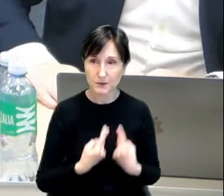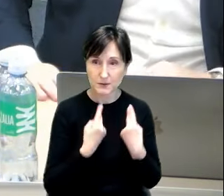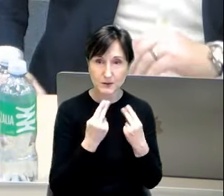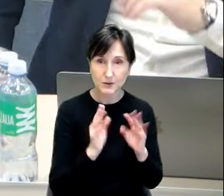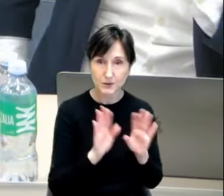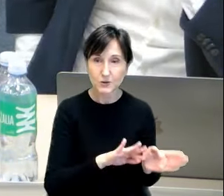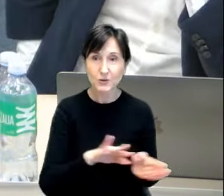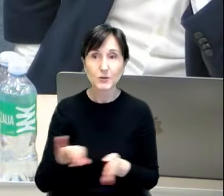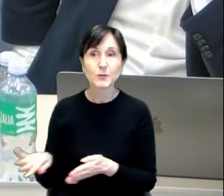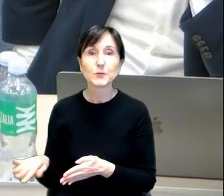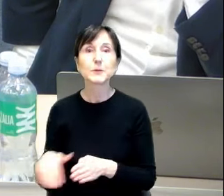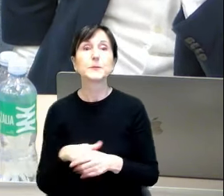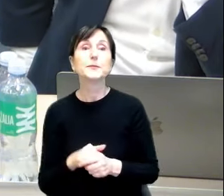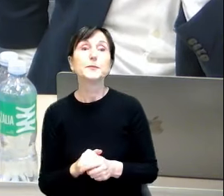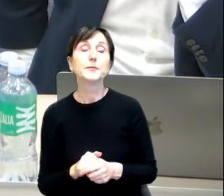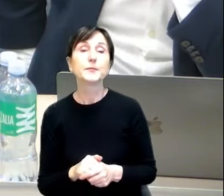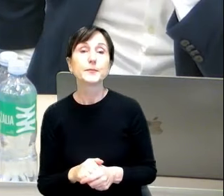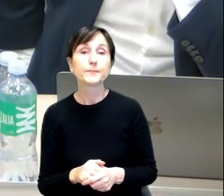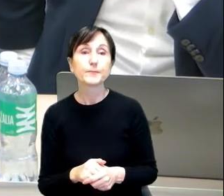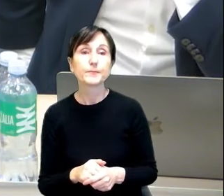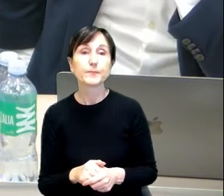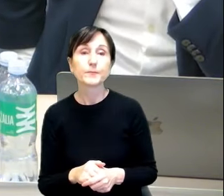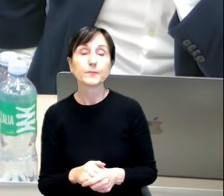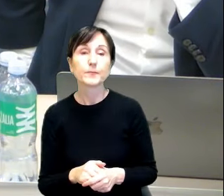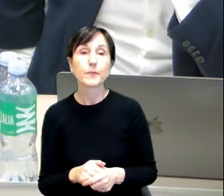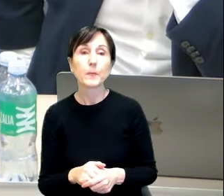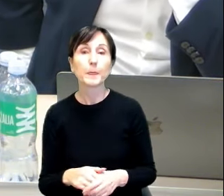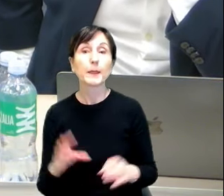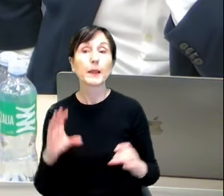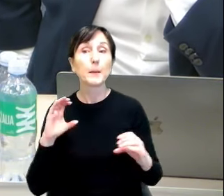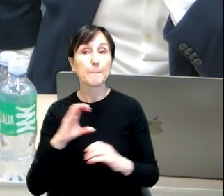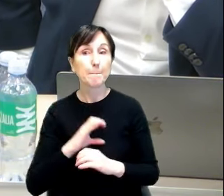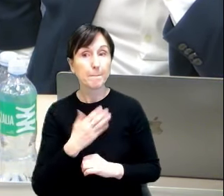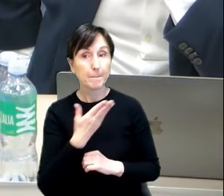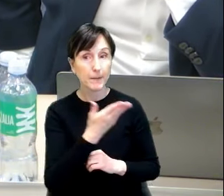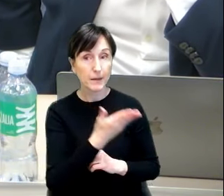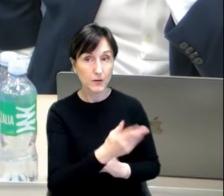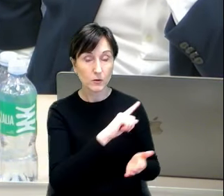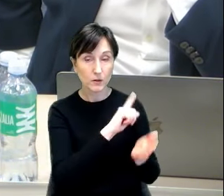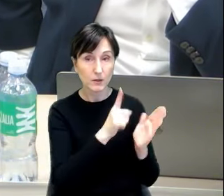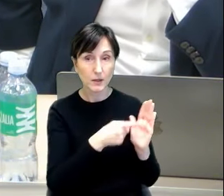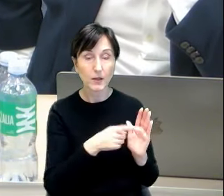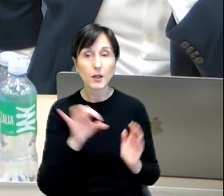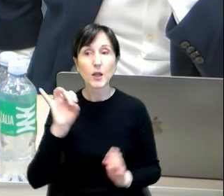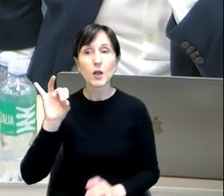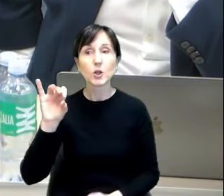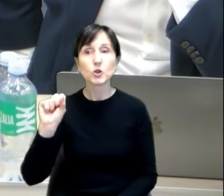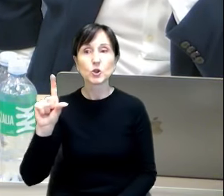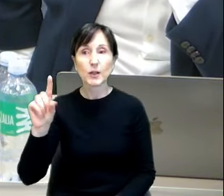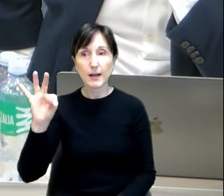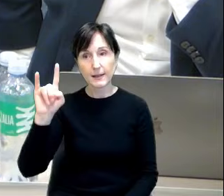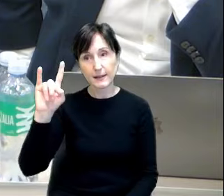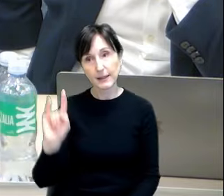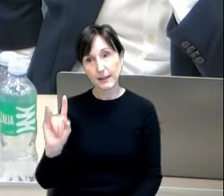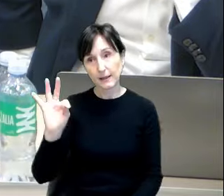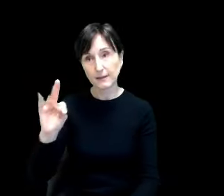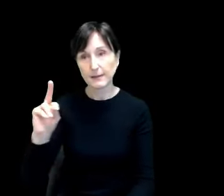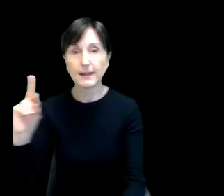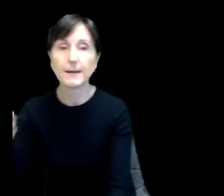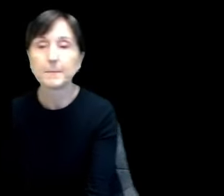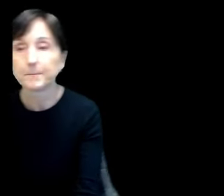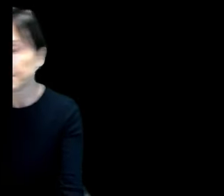kol kas vienas sekantys du klausimai meru užduos kolegė laura šaltytė vaisiauskė merai klausimas numeris du jum